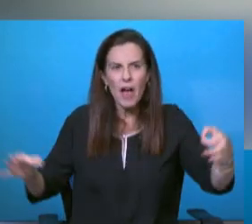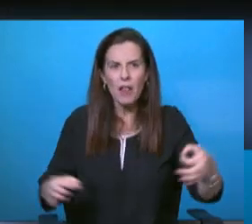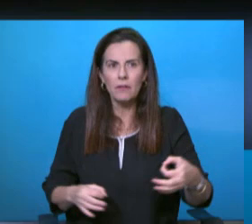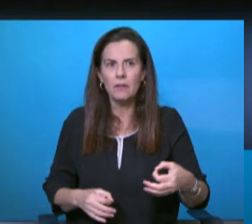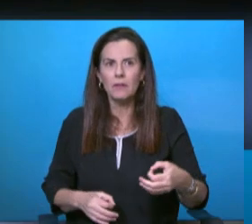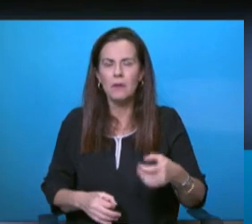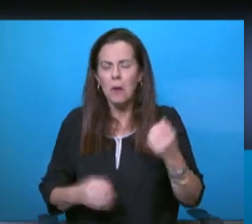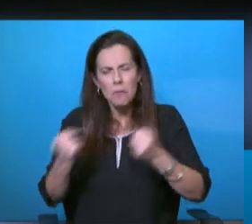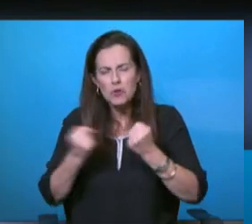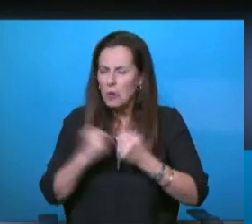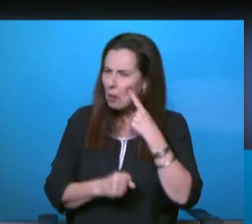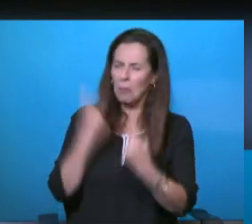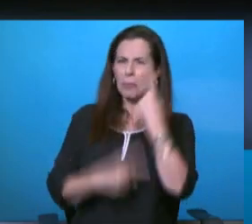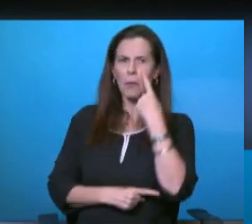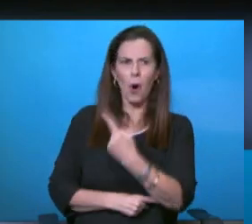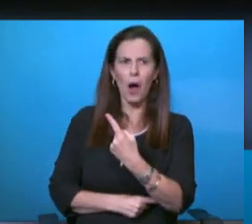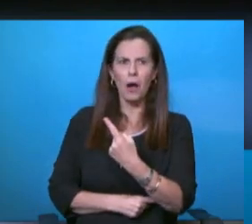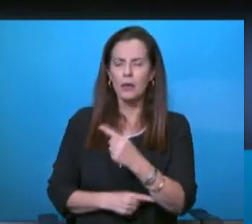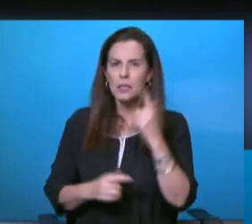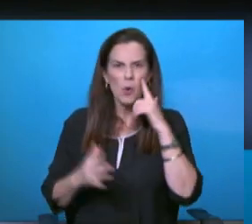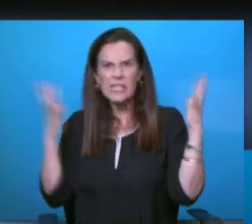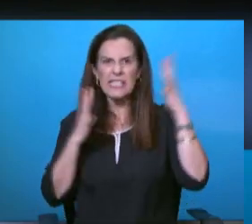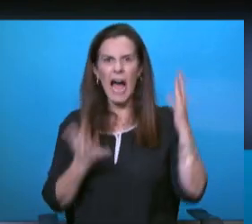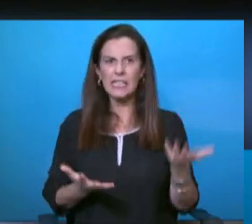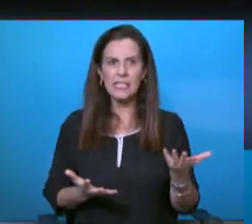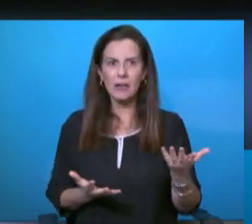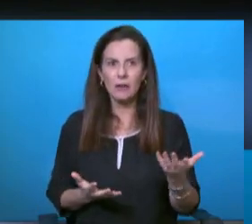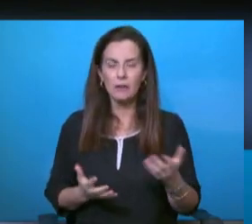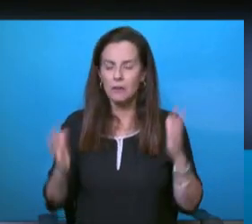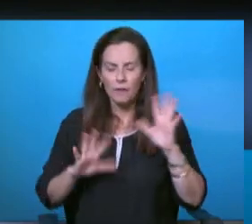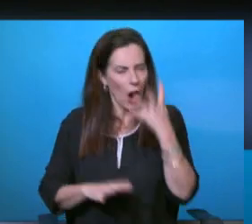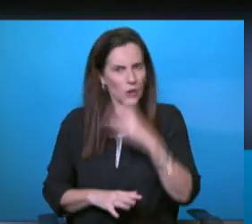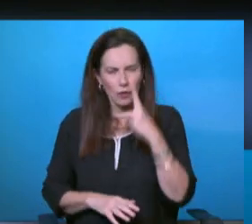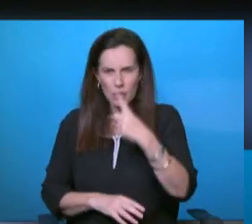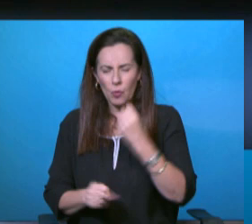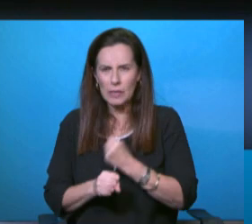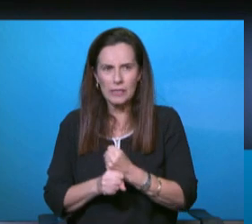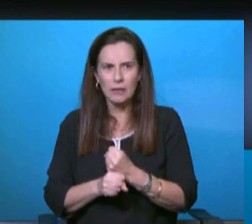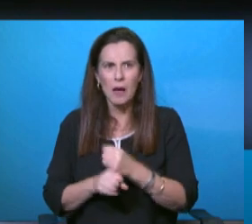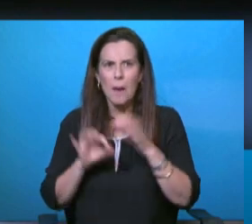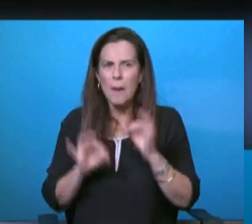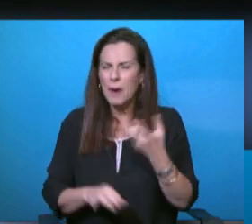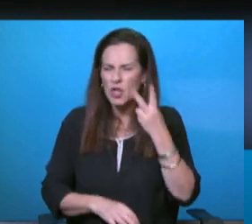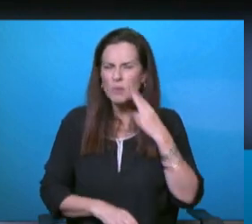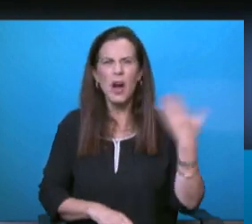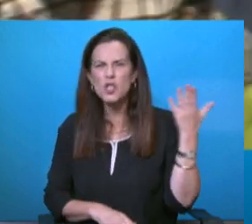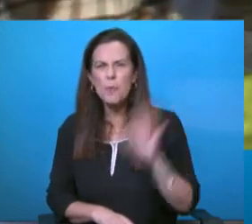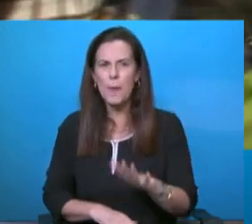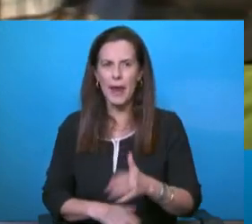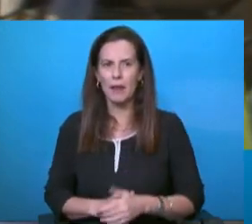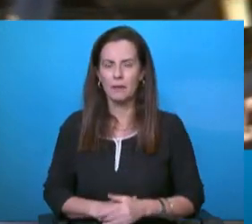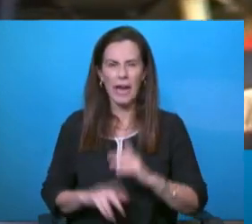by and saw this and was so like upset at the way that it looked. Just the humiliating nature of the way that he was